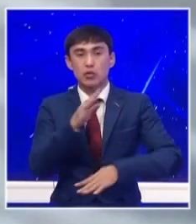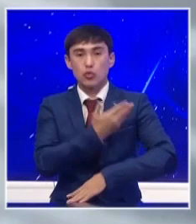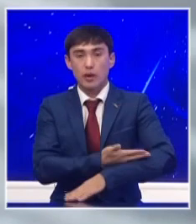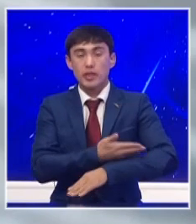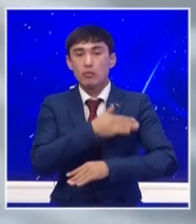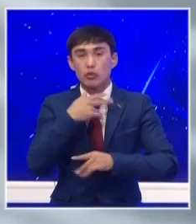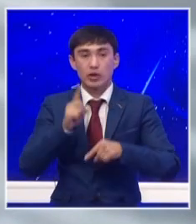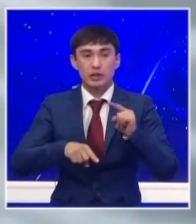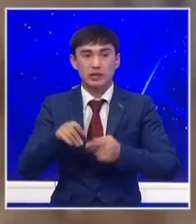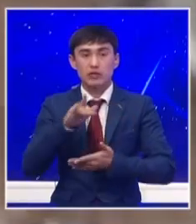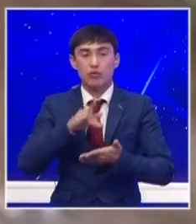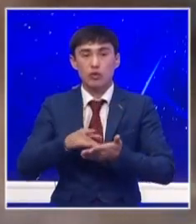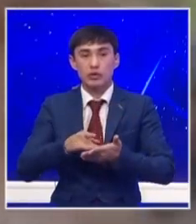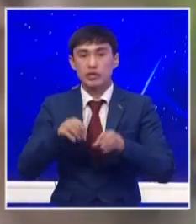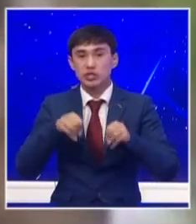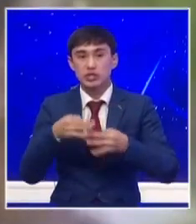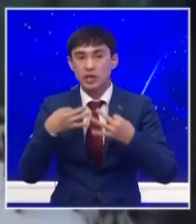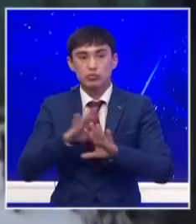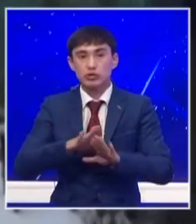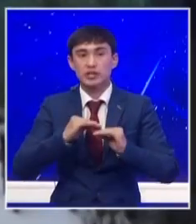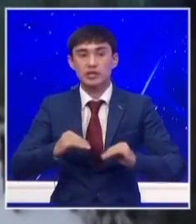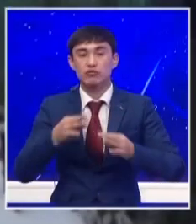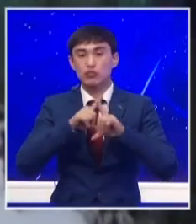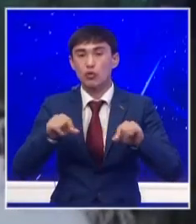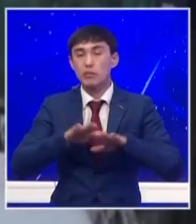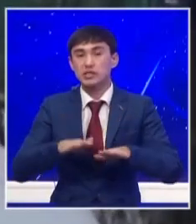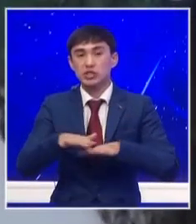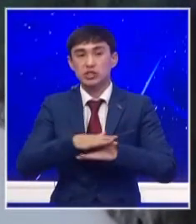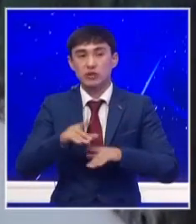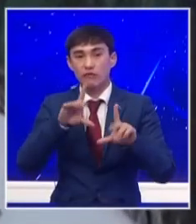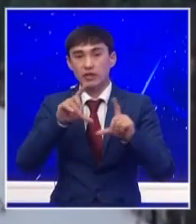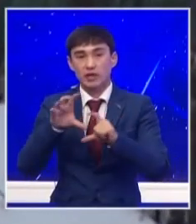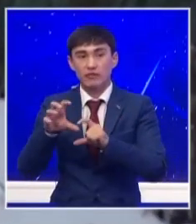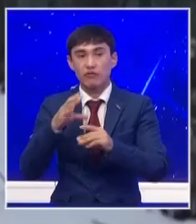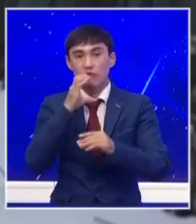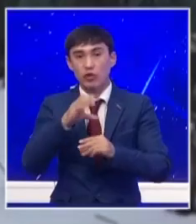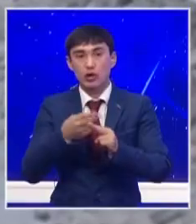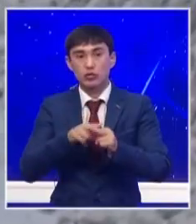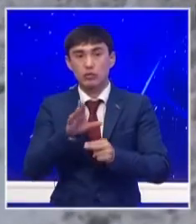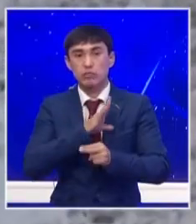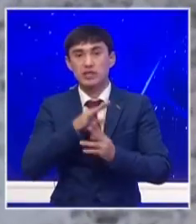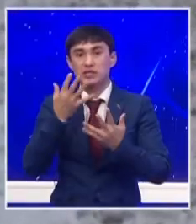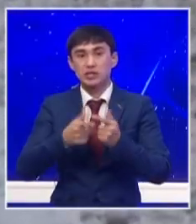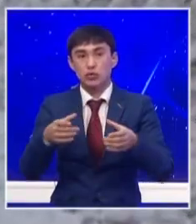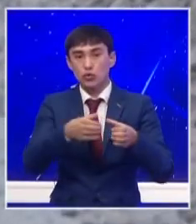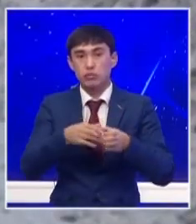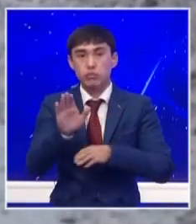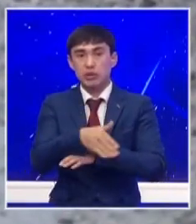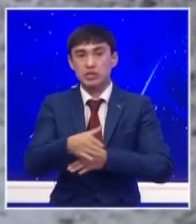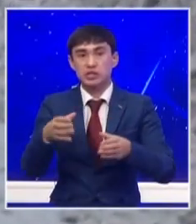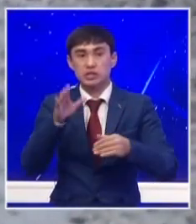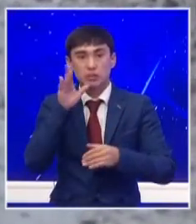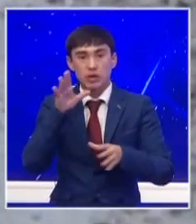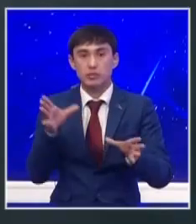многие родители в городе Решили пока не отпускать детей в школу местная жительница сфотографировала волка который находился среди группы бродячих